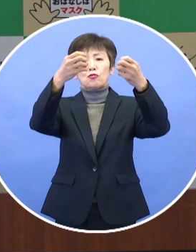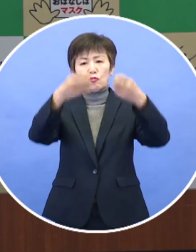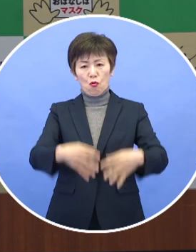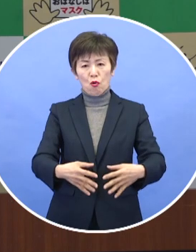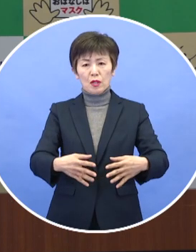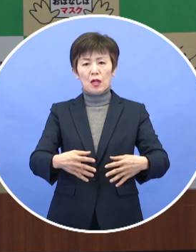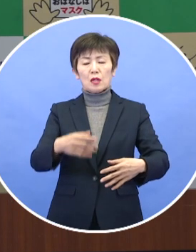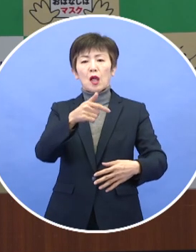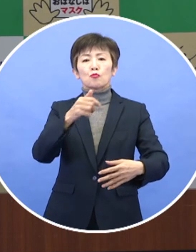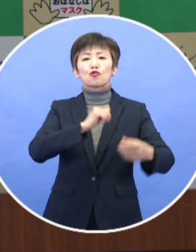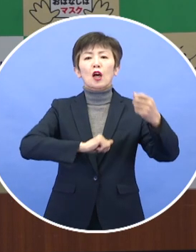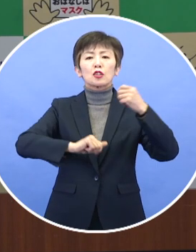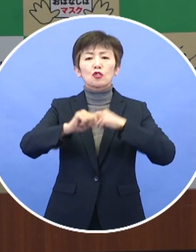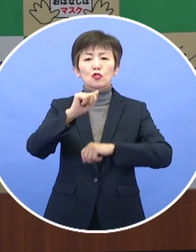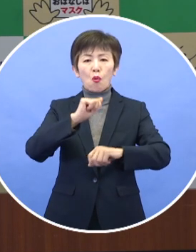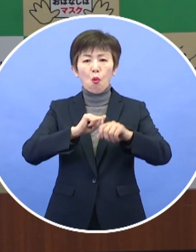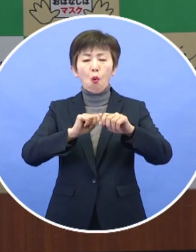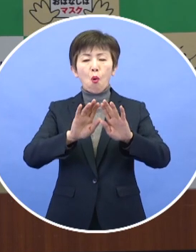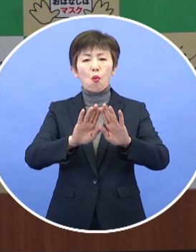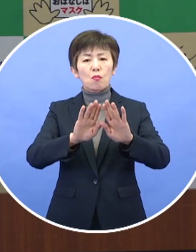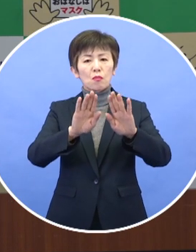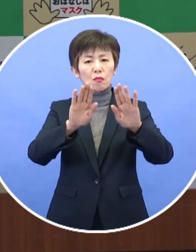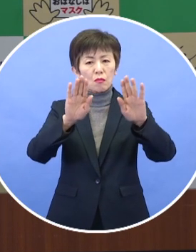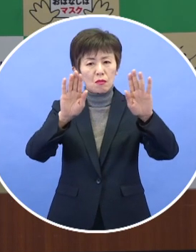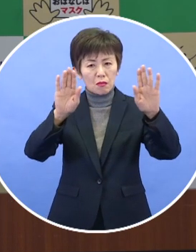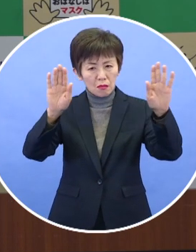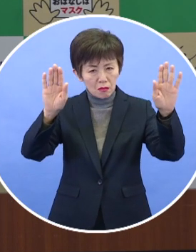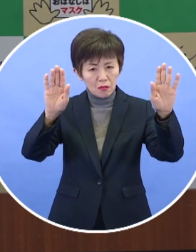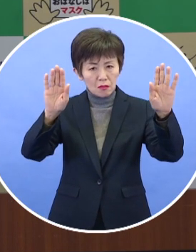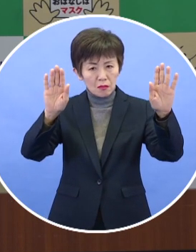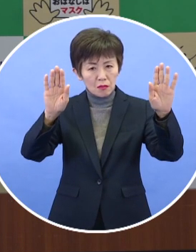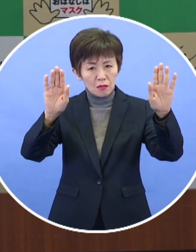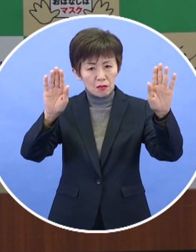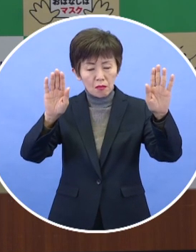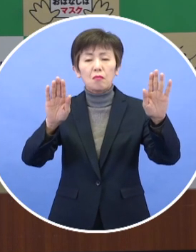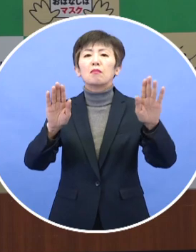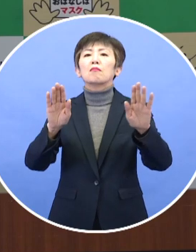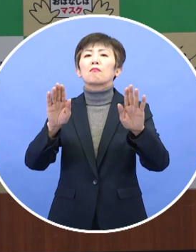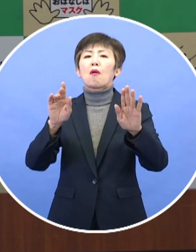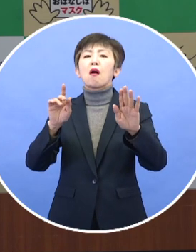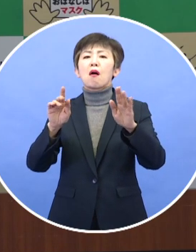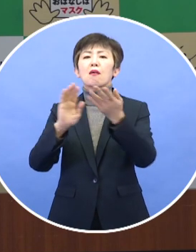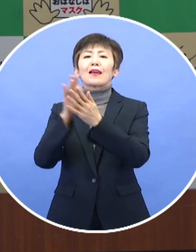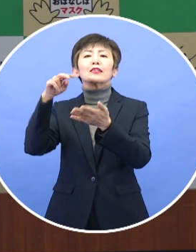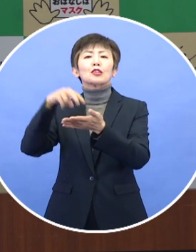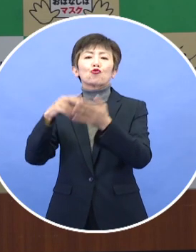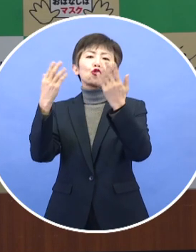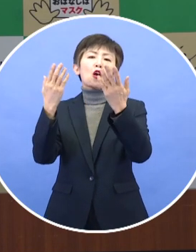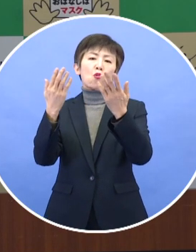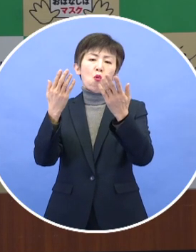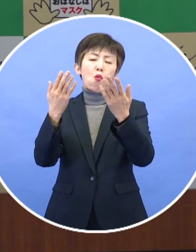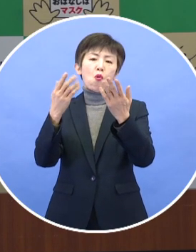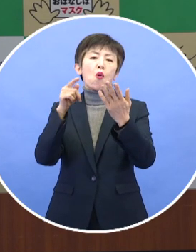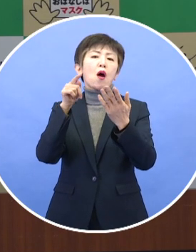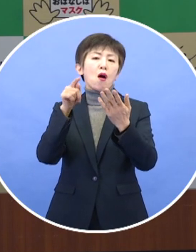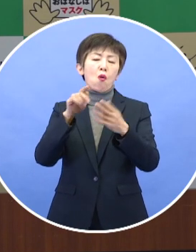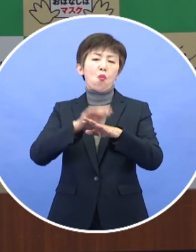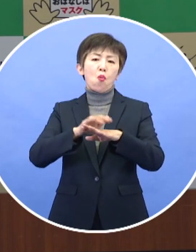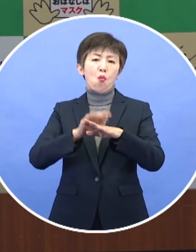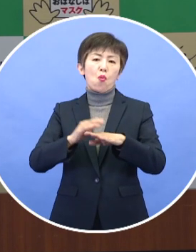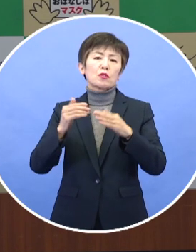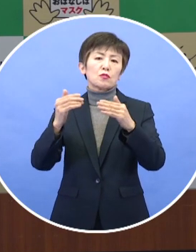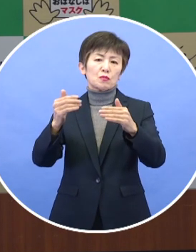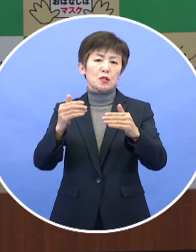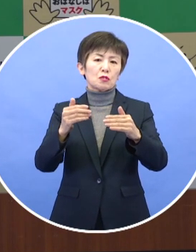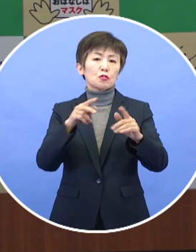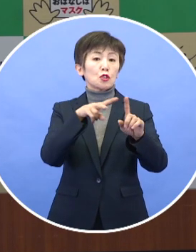今考えておりまして、まあ、県立学校はそれでやっていきますし、小中学校に対しても、そういうことを求めていくという予定にい